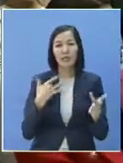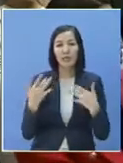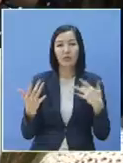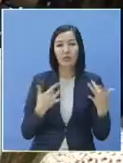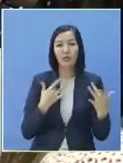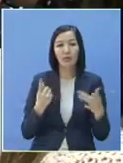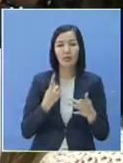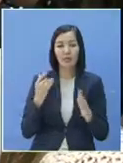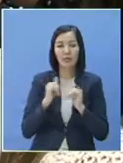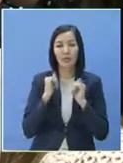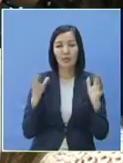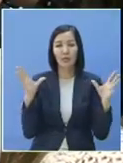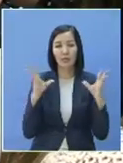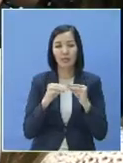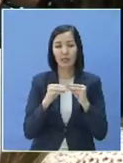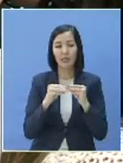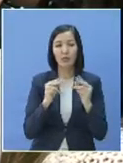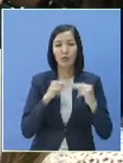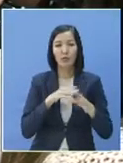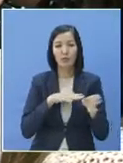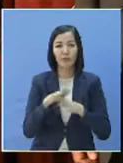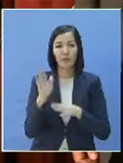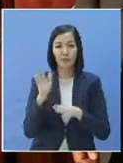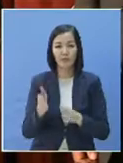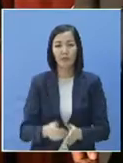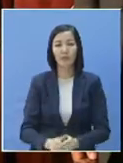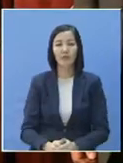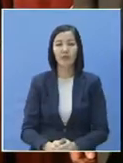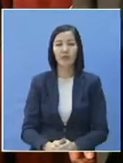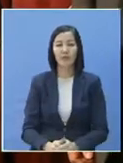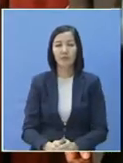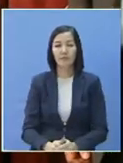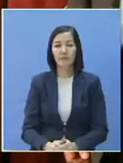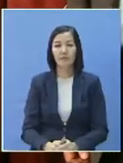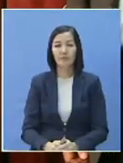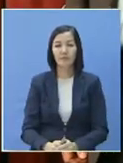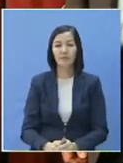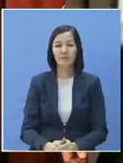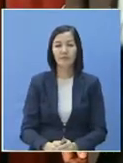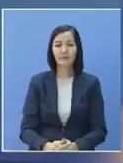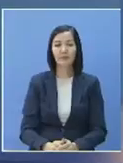арттыру мақсатында бірлесіп жұмыс атқармақ. Әмина Құдайберген, Ғабит Қабдырахман, Жетісу арнасы, Талдықорған.